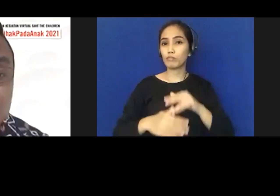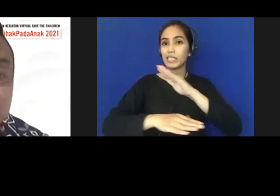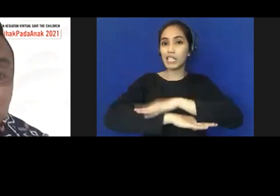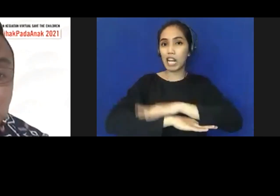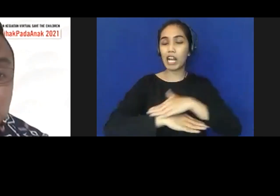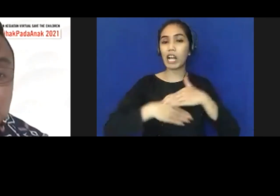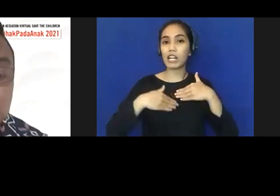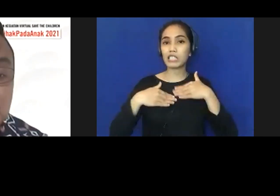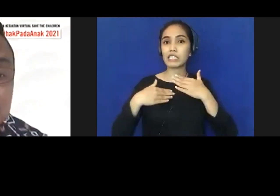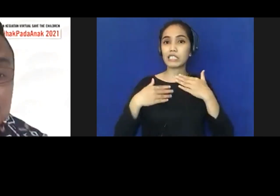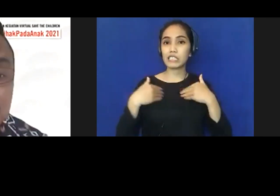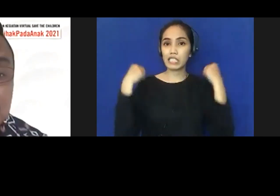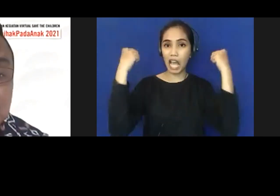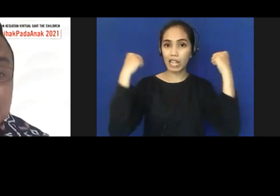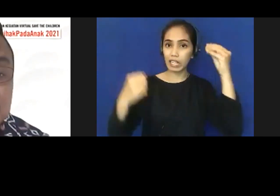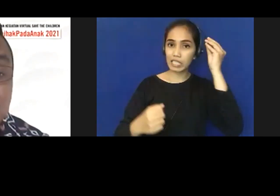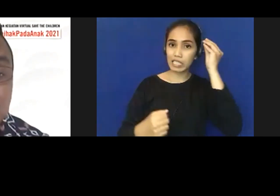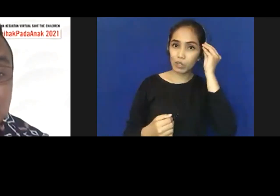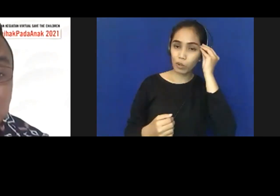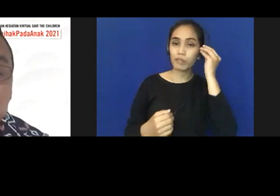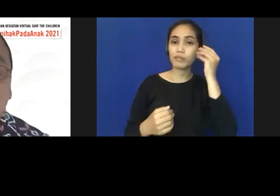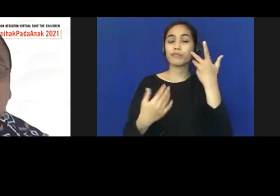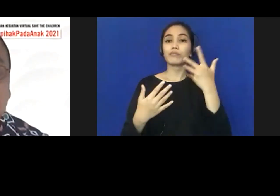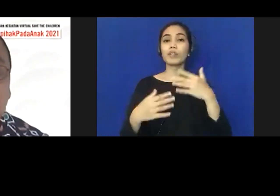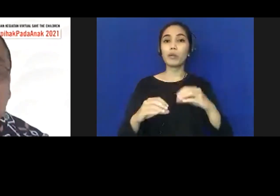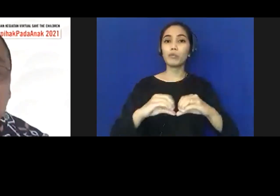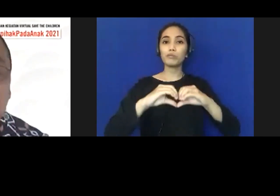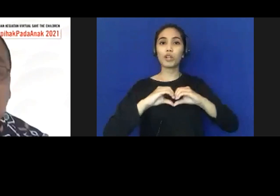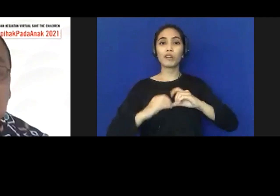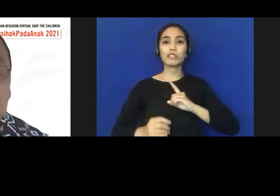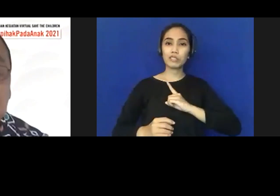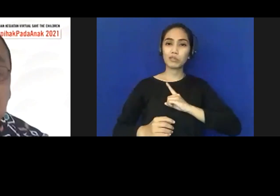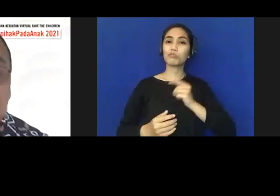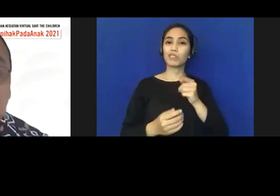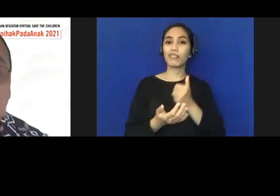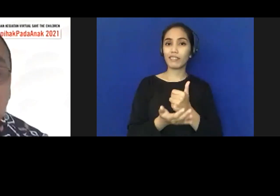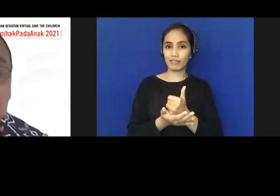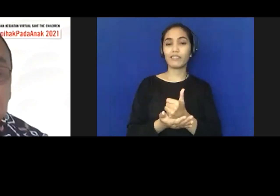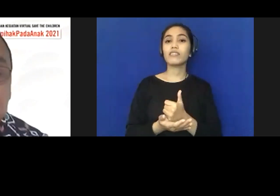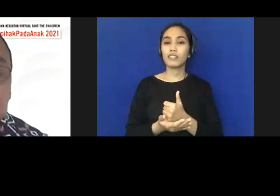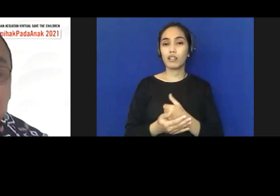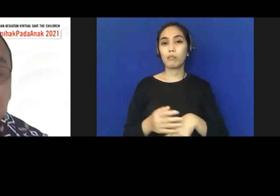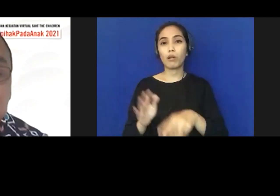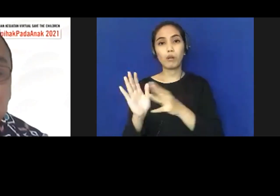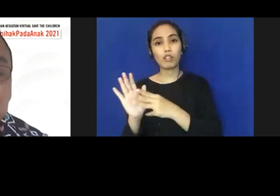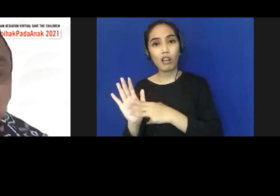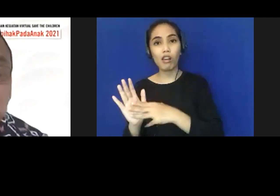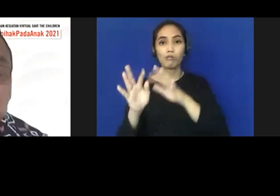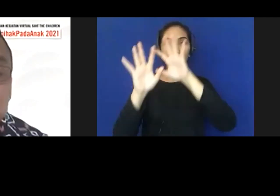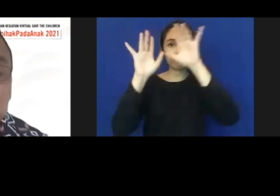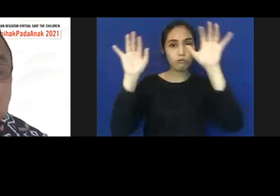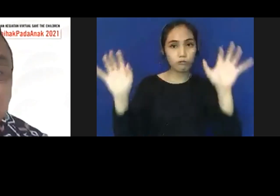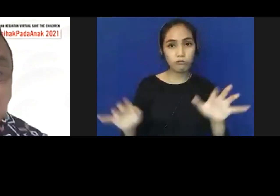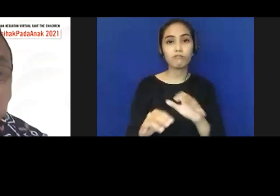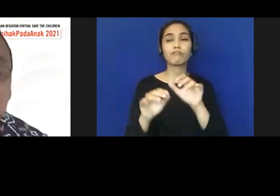penting sekali untuk menjaga self care kita atau merawat diri. Apapun yang terjadi, masalah apapun yang ada, penting bagi kita